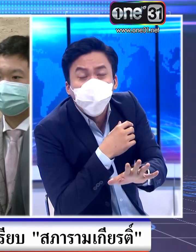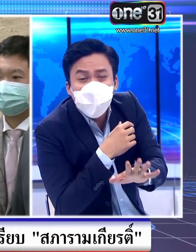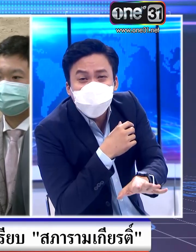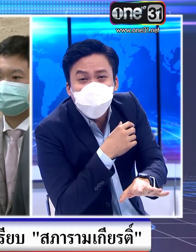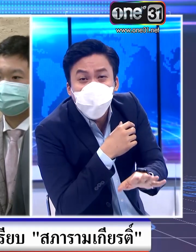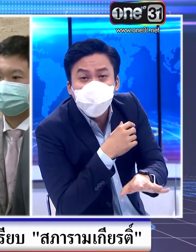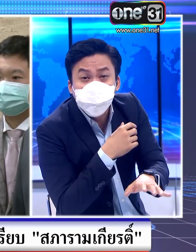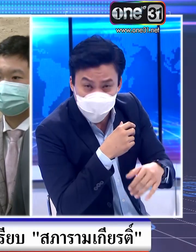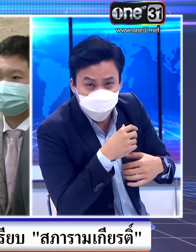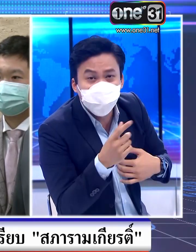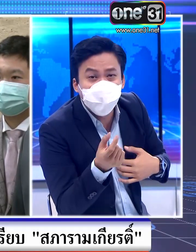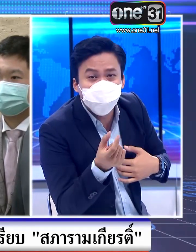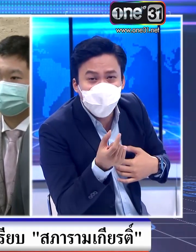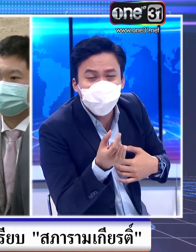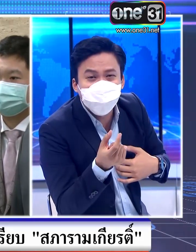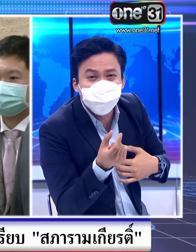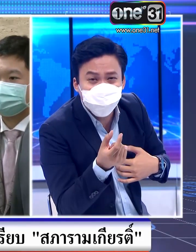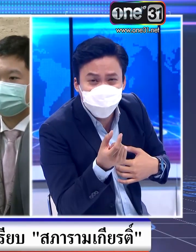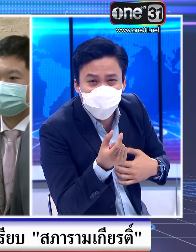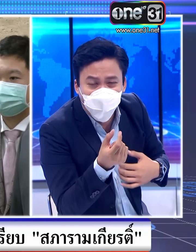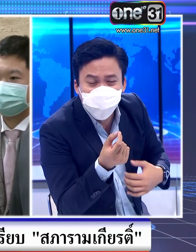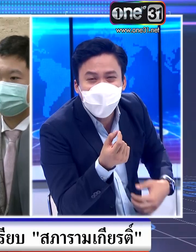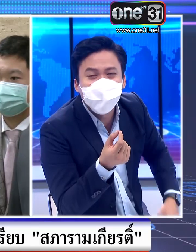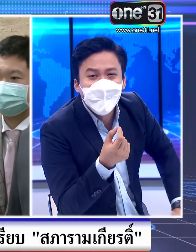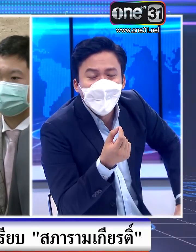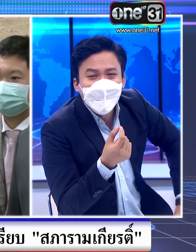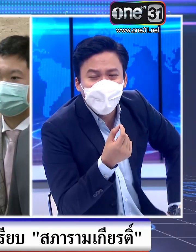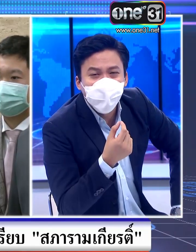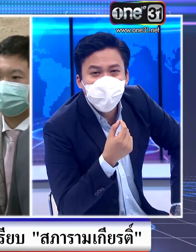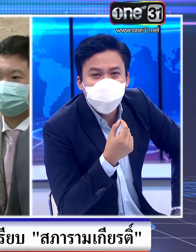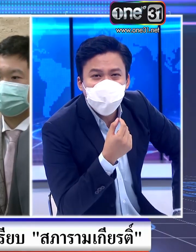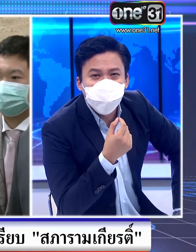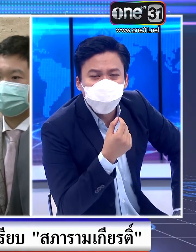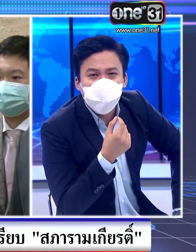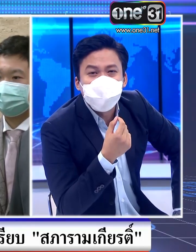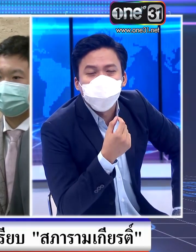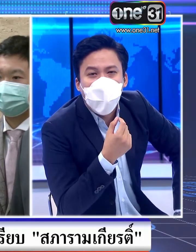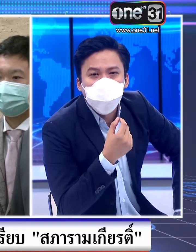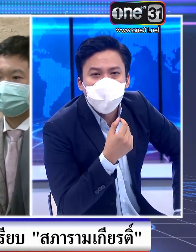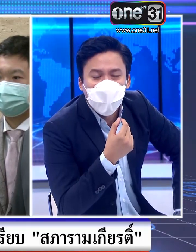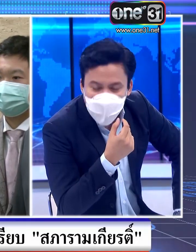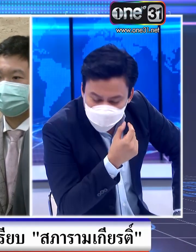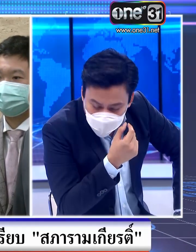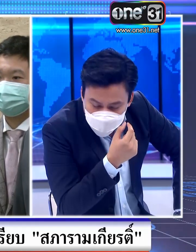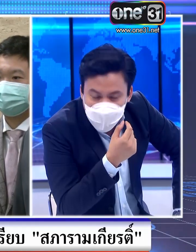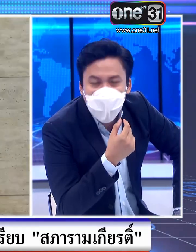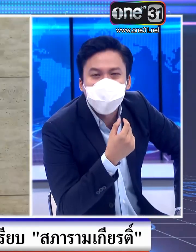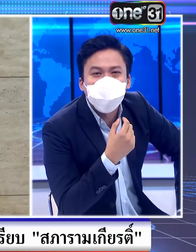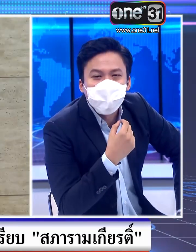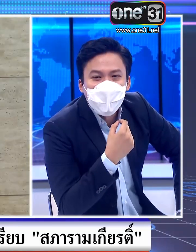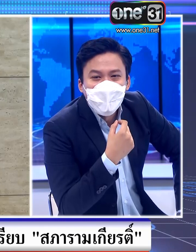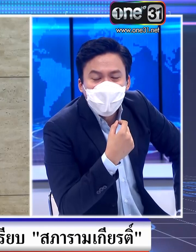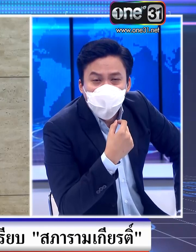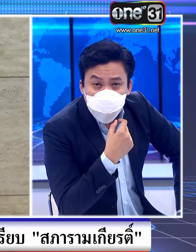ไม่ภูมิใจไทยได้วันนี้เปรียบเลยได้ค่อนข้างที่เขาเฉียบคมเหมือนกันอีกคนหนึ่งที่ผู้สื่อข่าวไปสอบถามอาจารย์วิษณุเครือง